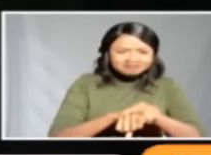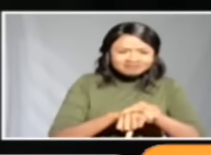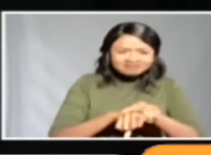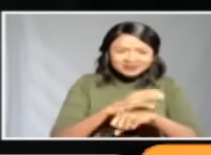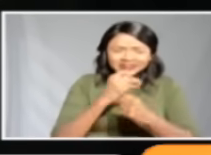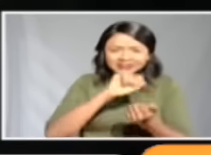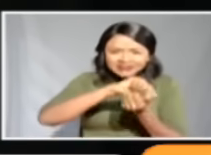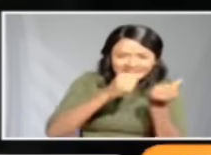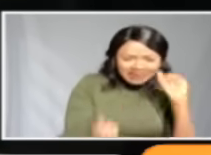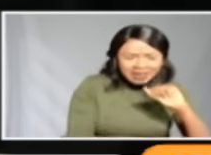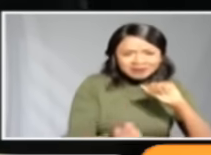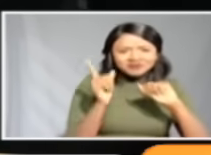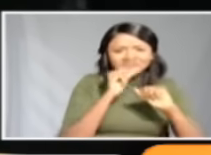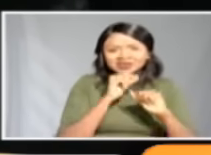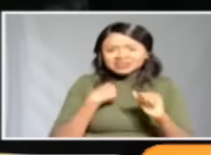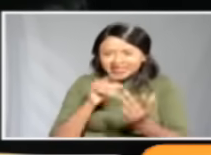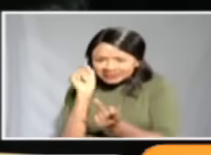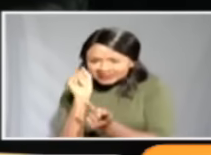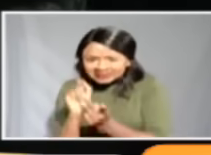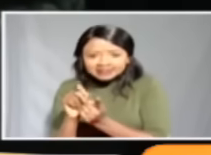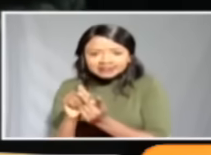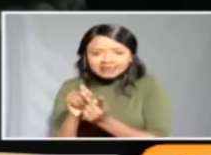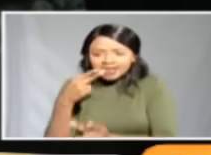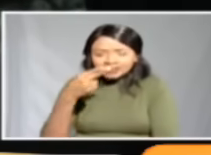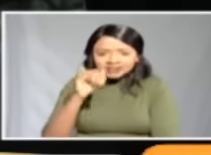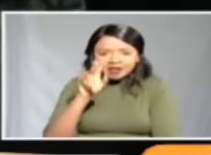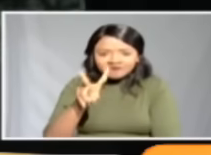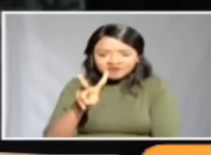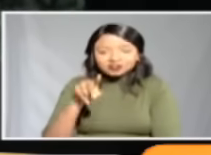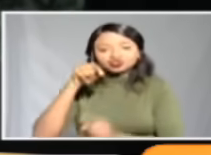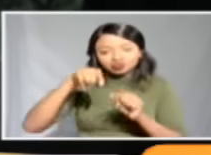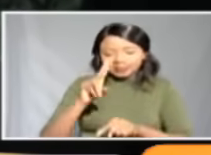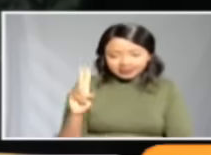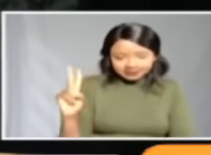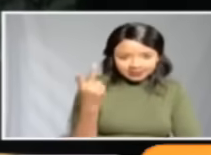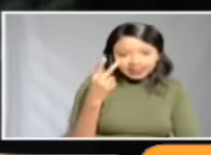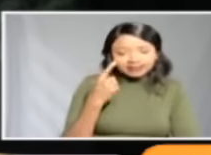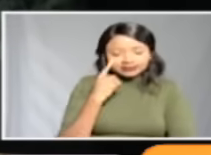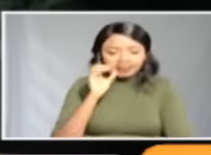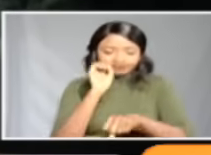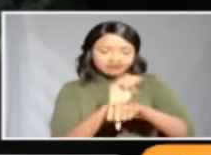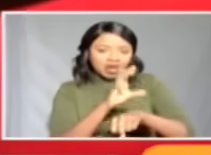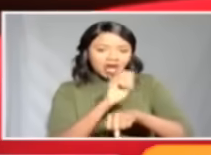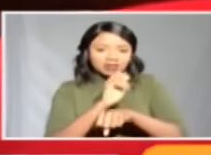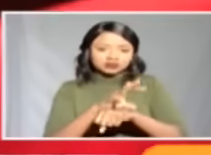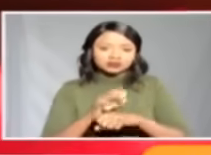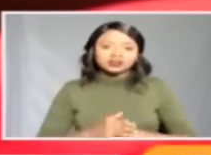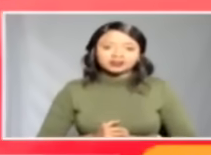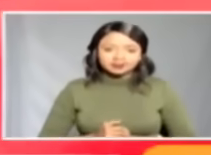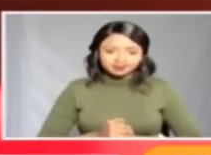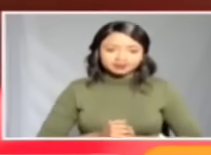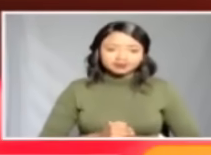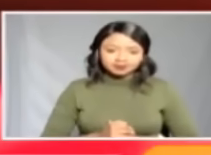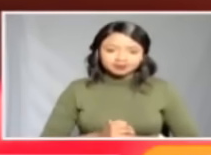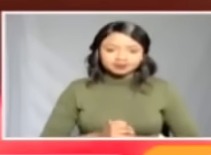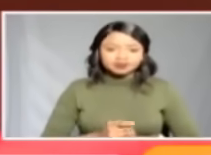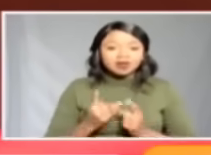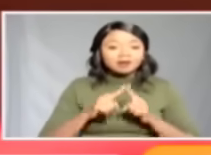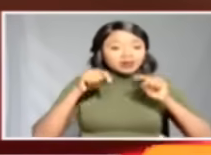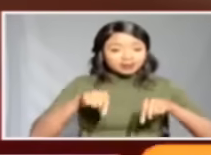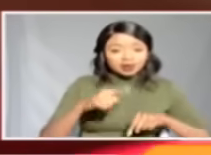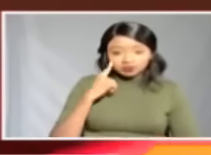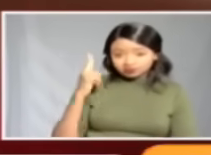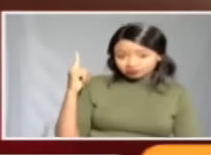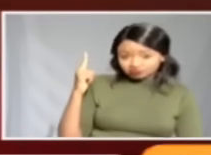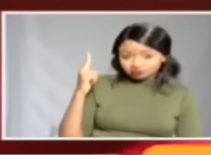alienda na akaweza kupimwa HIV. Sasa leo ndio tunaenda ya 5 ya guidance and counseling. Kwa sasa tutamuita